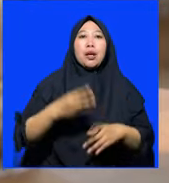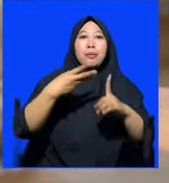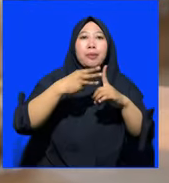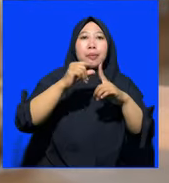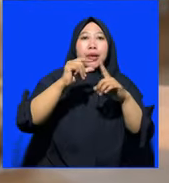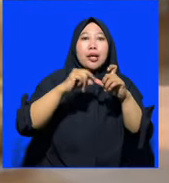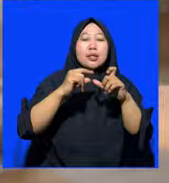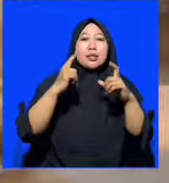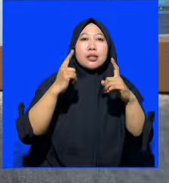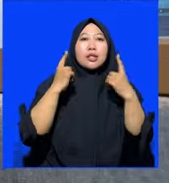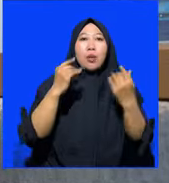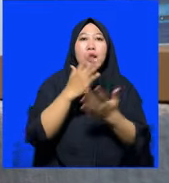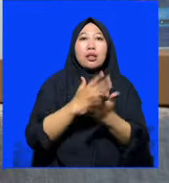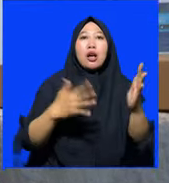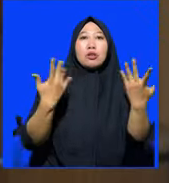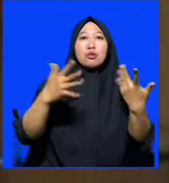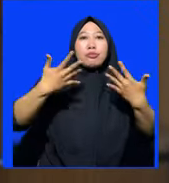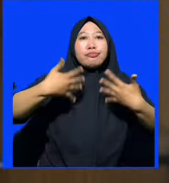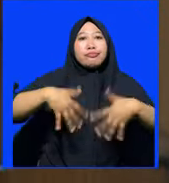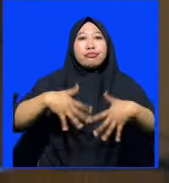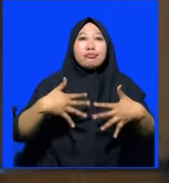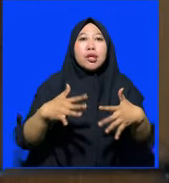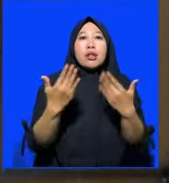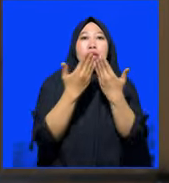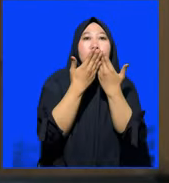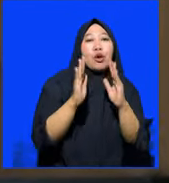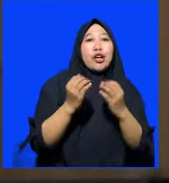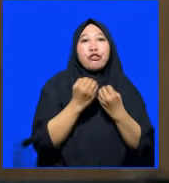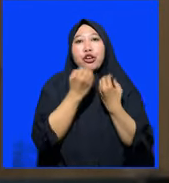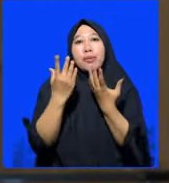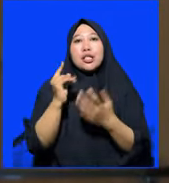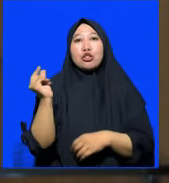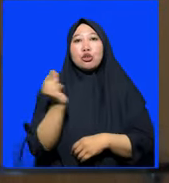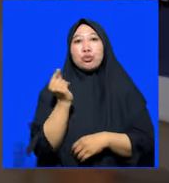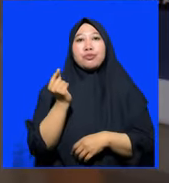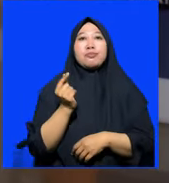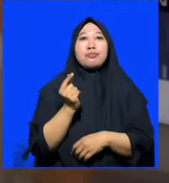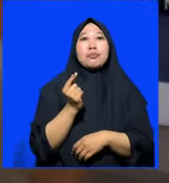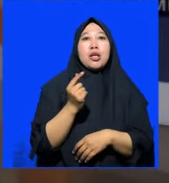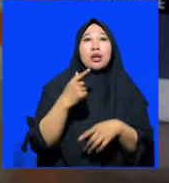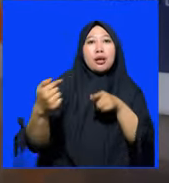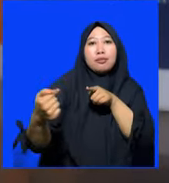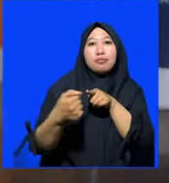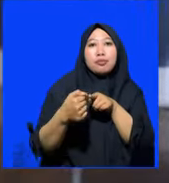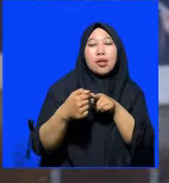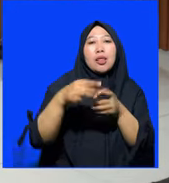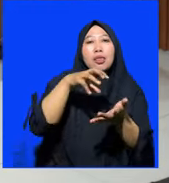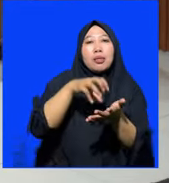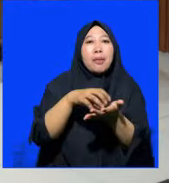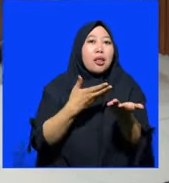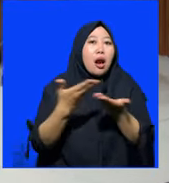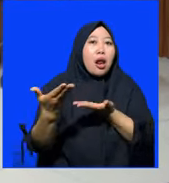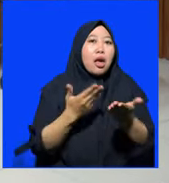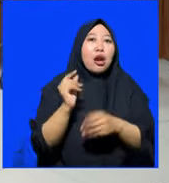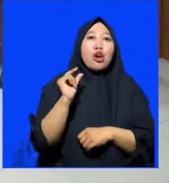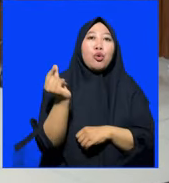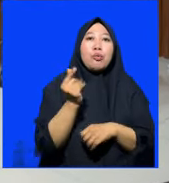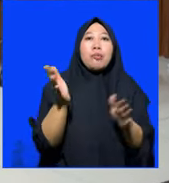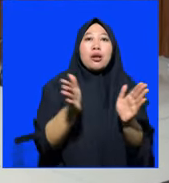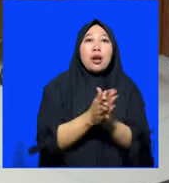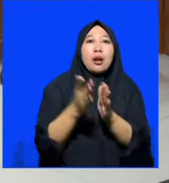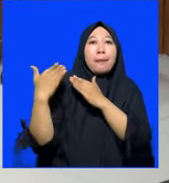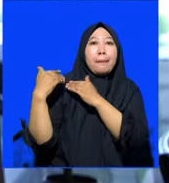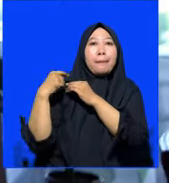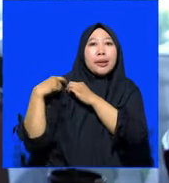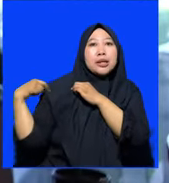Provinsi Jawa Tengah telah mengimplementasikan keterbukaan informasi publik dengan mengintegrasikan ruang layanan publik dan pejabat